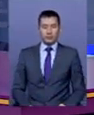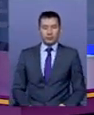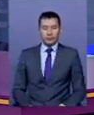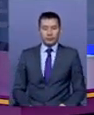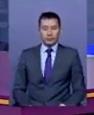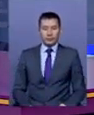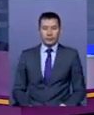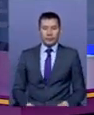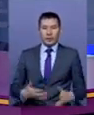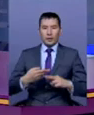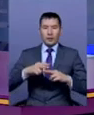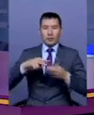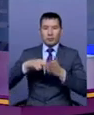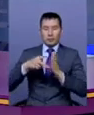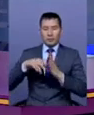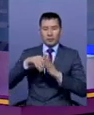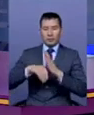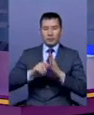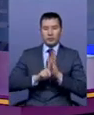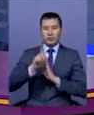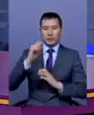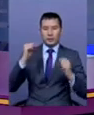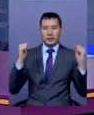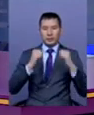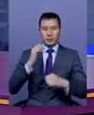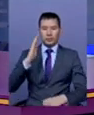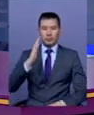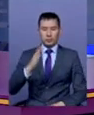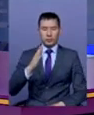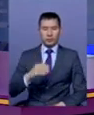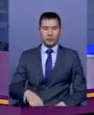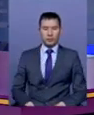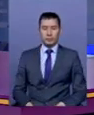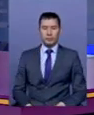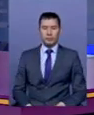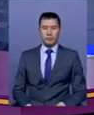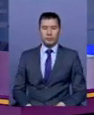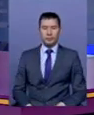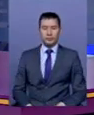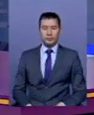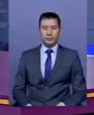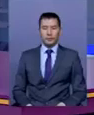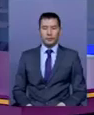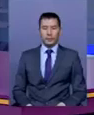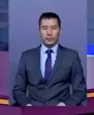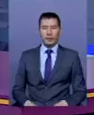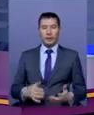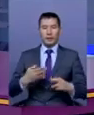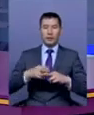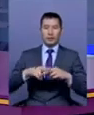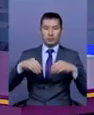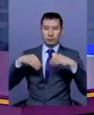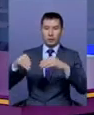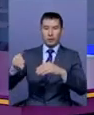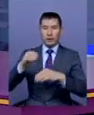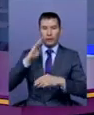отыр. Жоспарлы есептеу қыста басталады. Биыл шаруаларға тіршілік нәрі жетпеген рас па? Мәселеге су берушілер